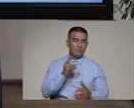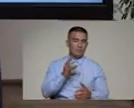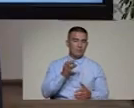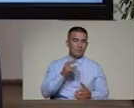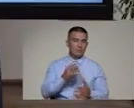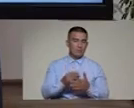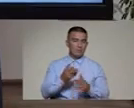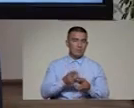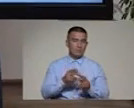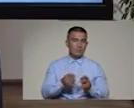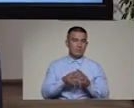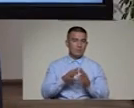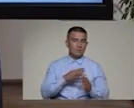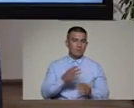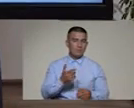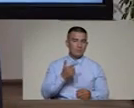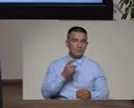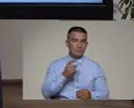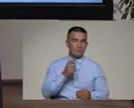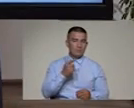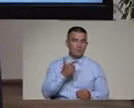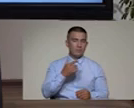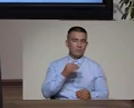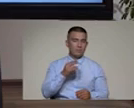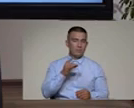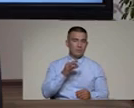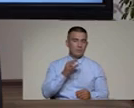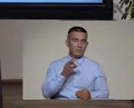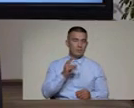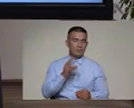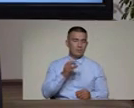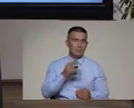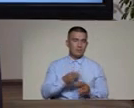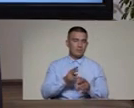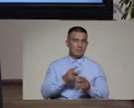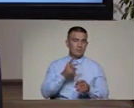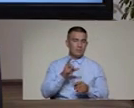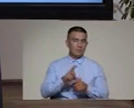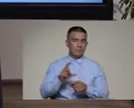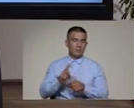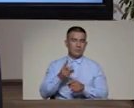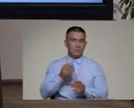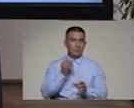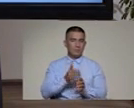mumkin. Hosil bo'lgan rux gidroksidni ikkita proberkaga quyib olamiz.